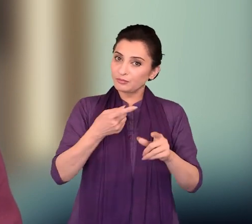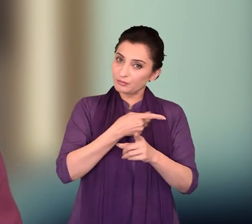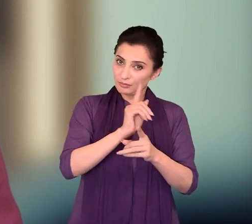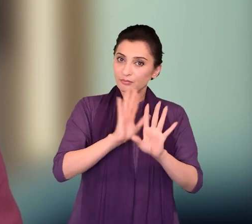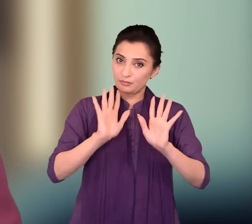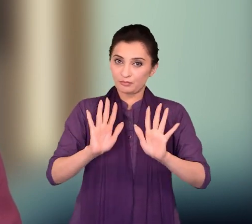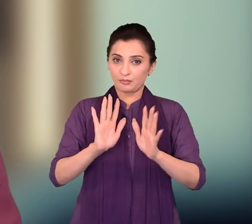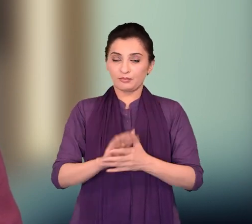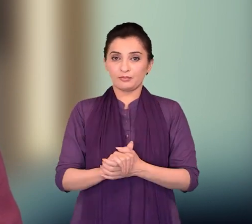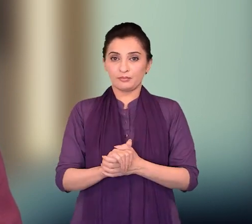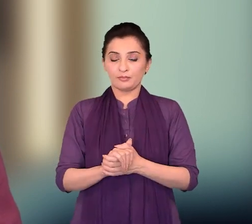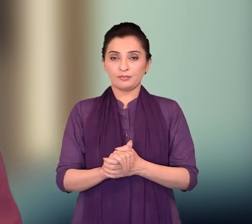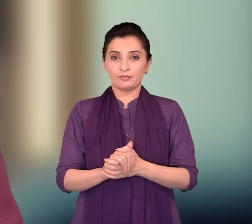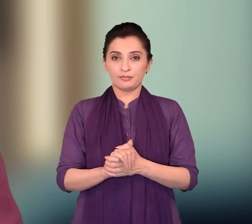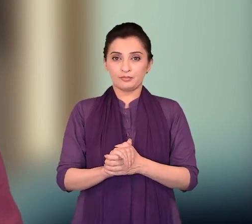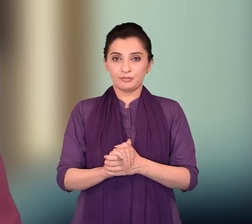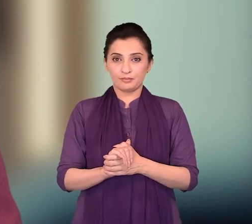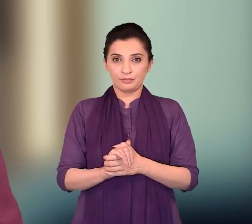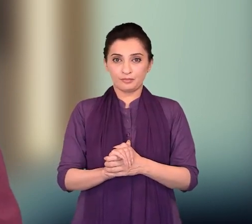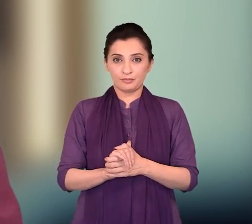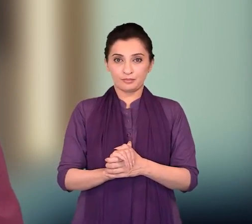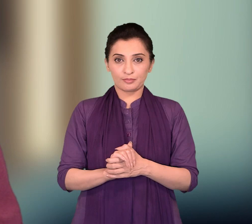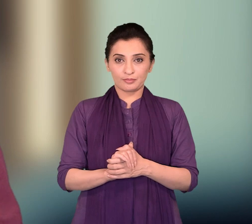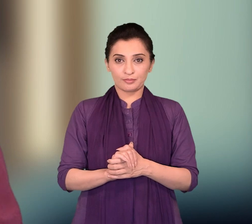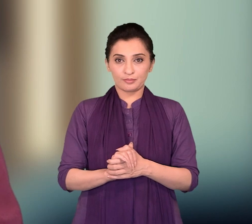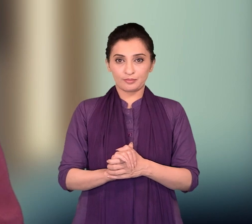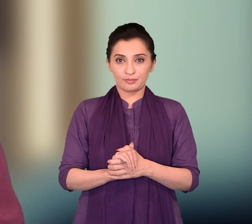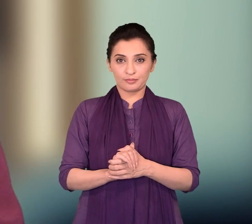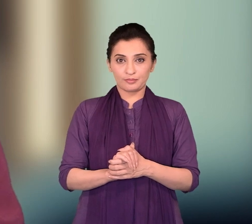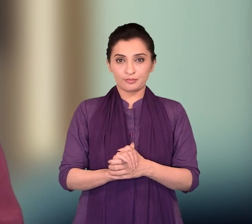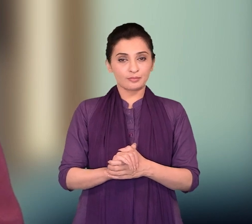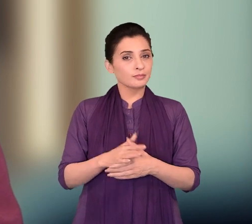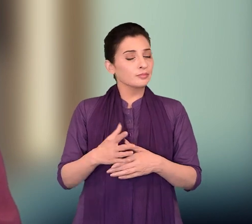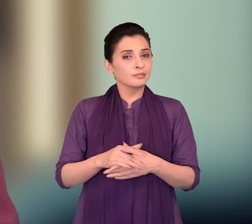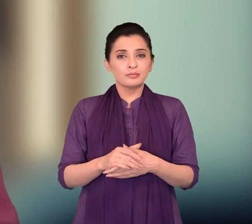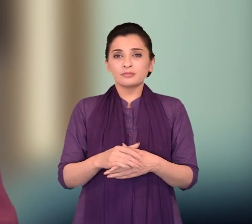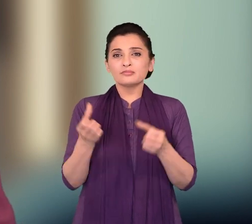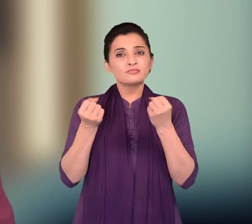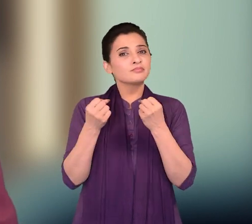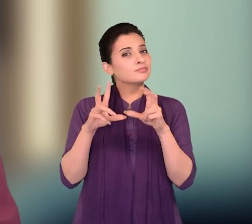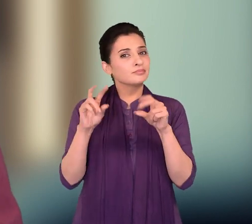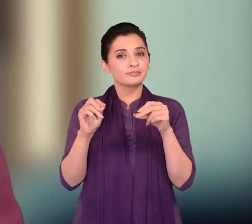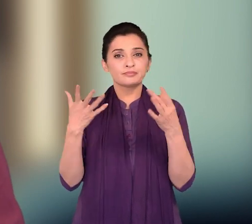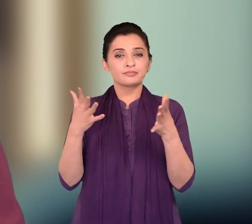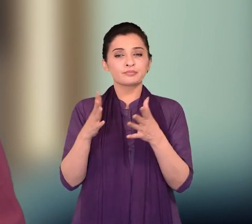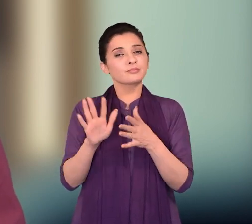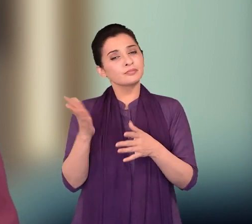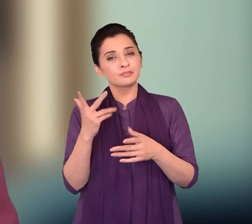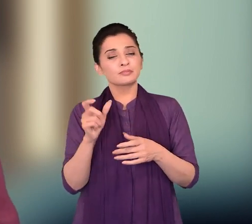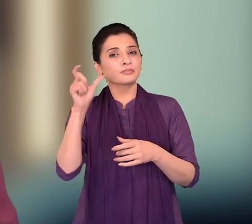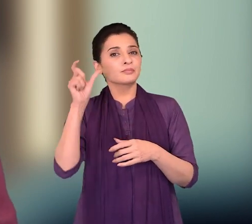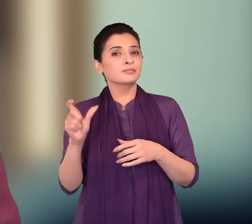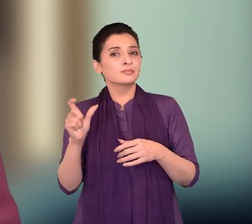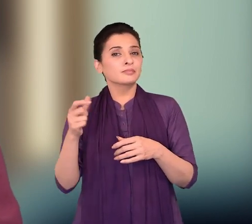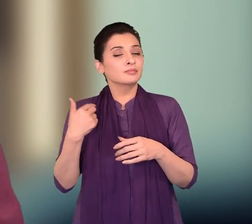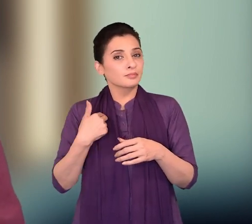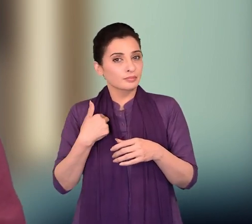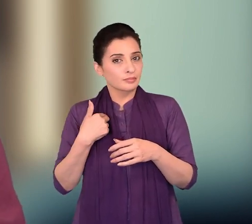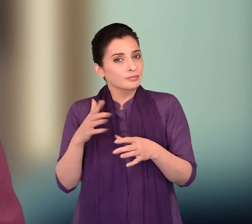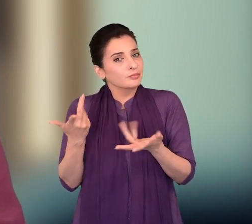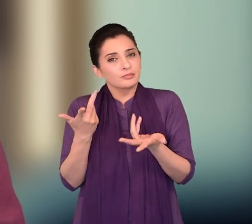awareness along with treatment provide کرے. اور یہ کوئی مشکل نہیں ہے, کوئی بھی